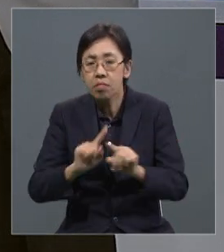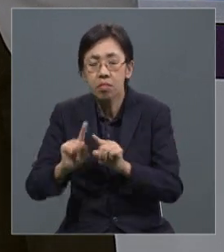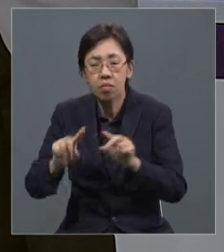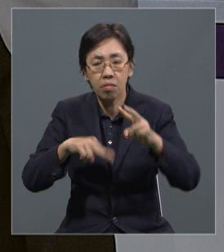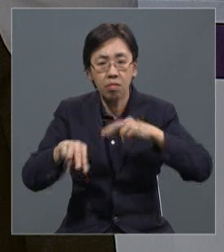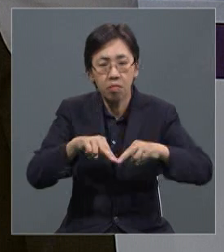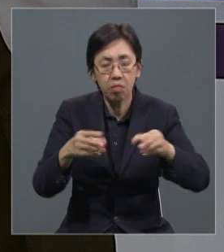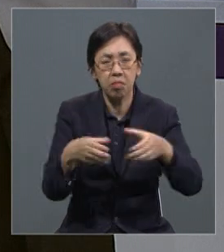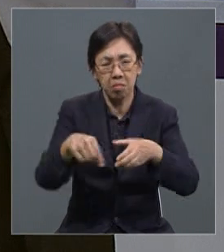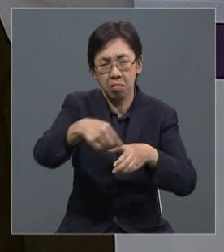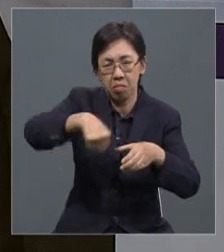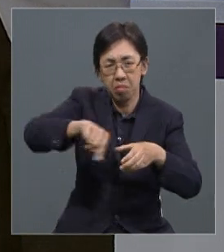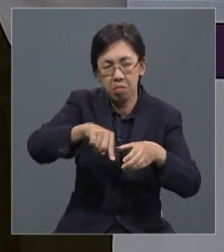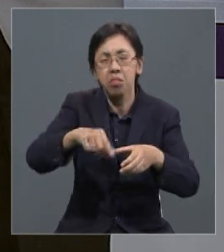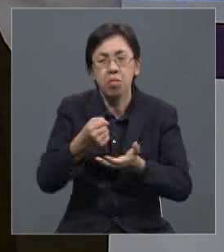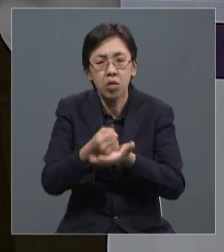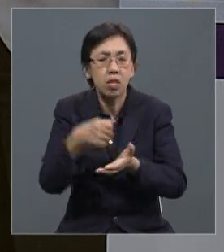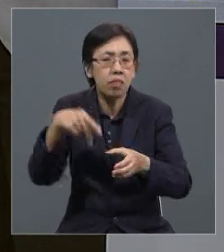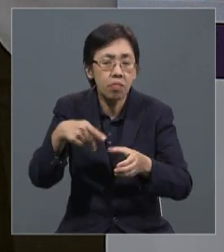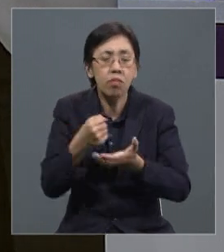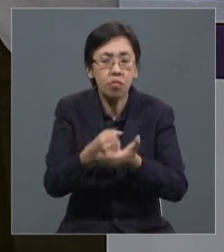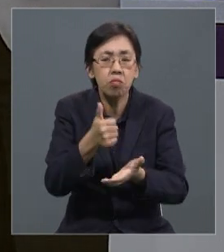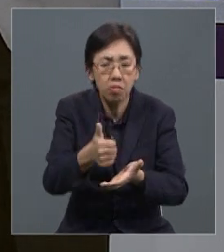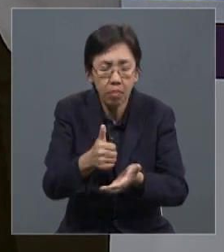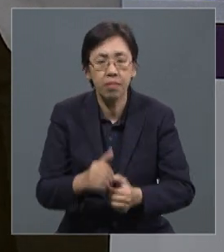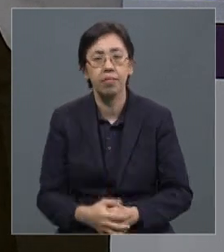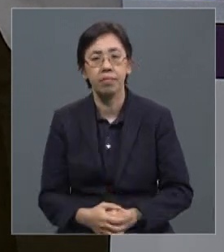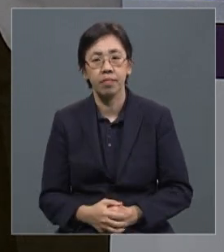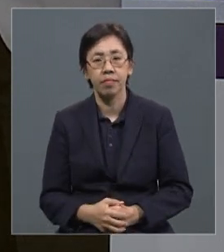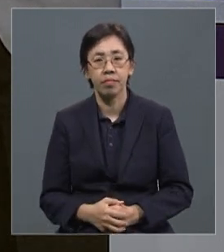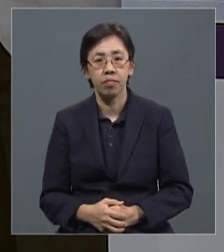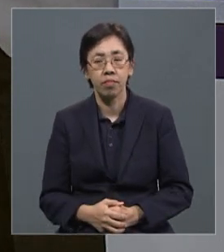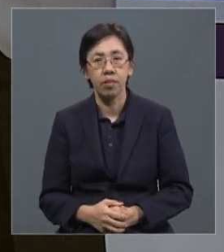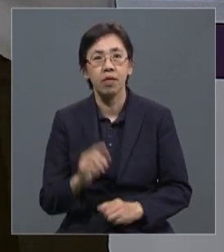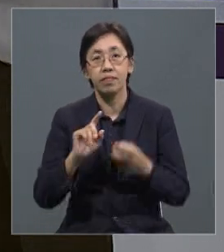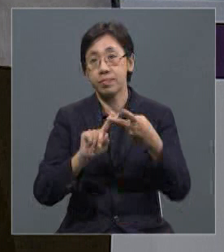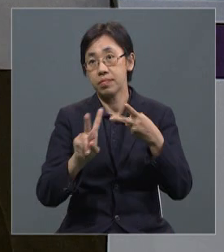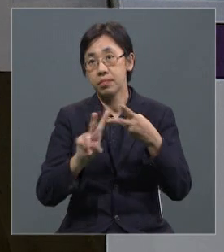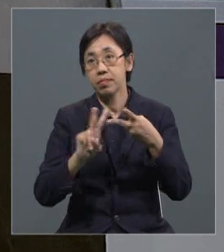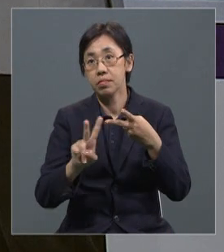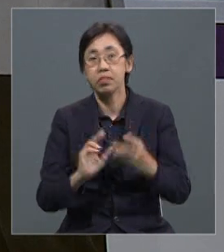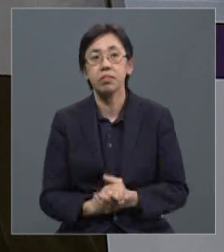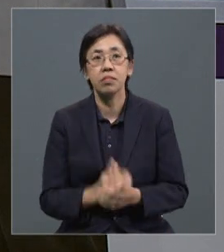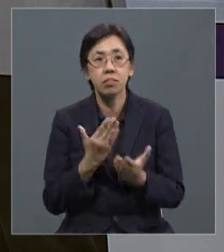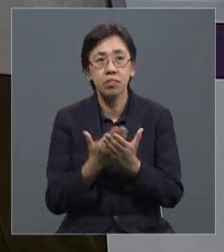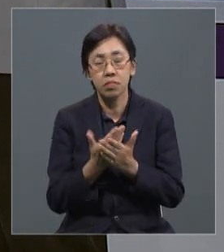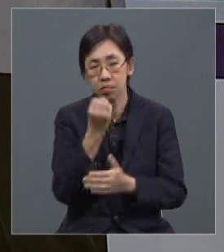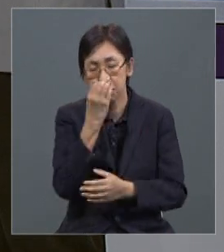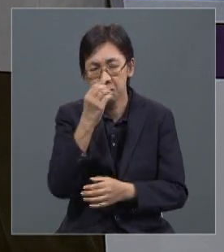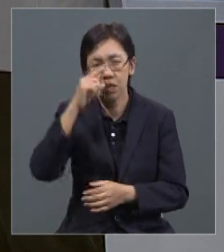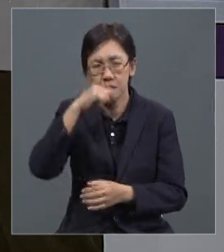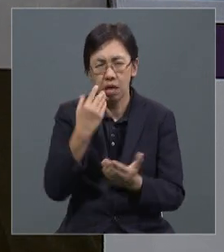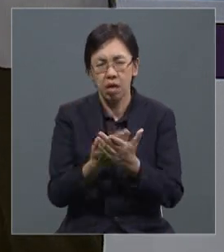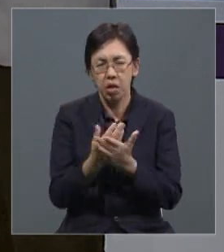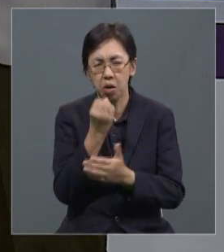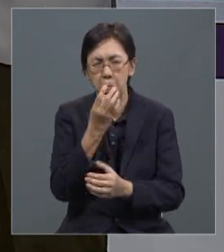แลกลุ่มที่ต้องการความช่วยเหลือเป็นพิเศษหรือว่ากลุ่มเปราะบางได้คำถามที่2ดอกเบี้ยของไทยเนี่ยมันสูงเกิน